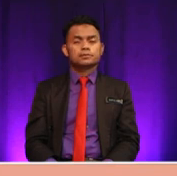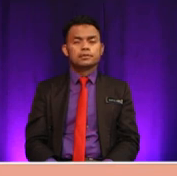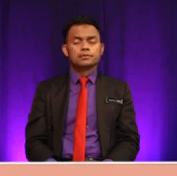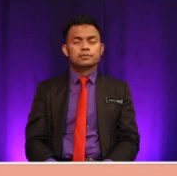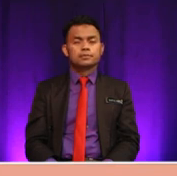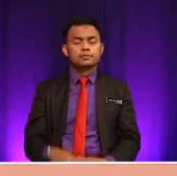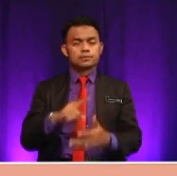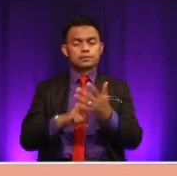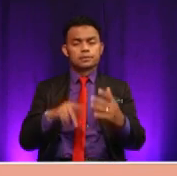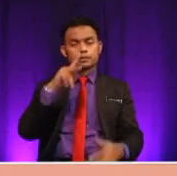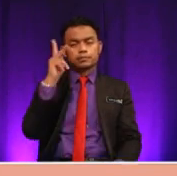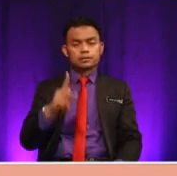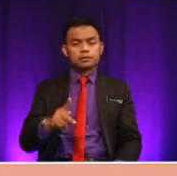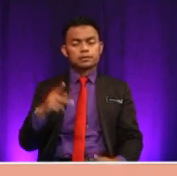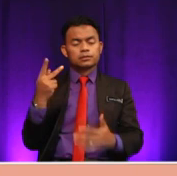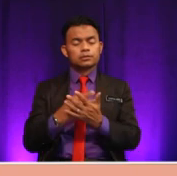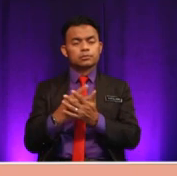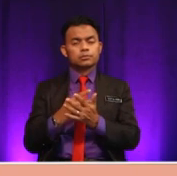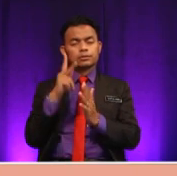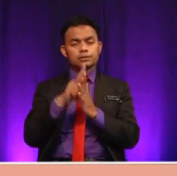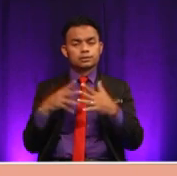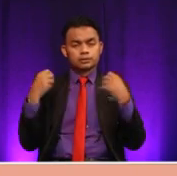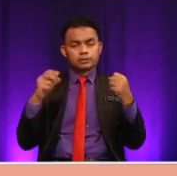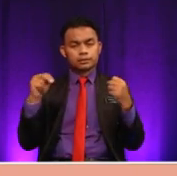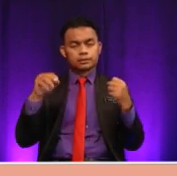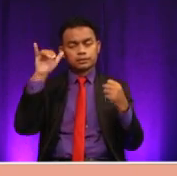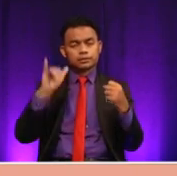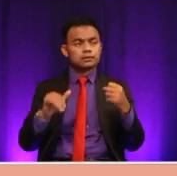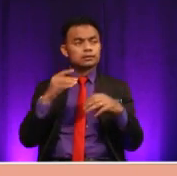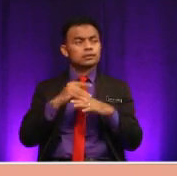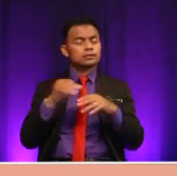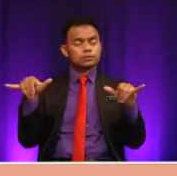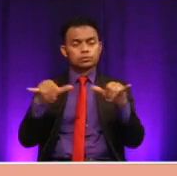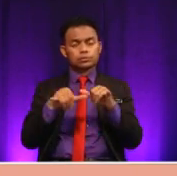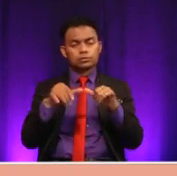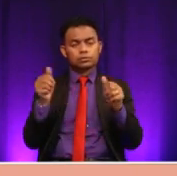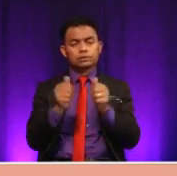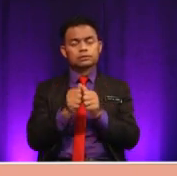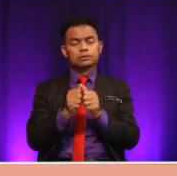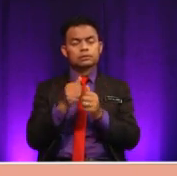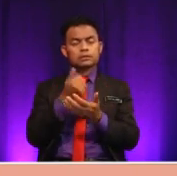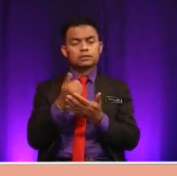Apakah komponen kecerdasan yang diuku dengan alat dinamometer